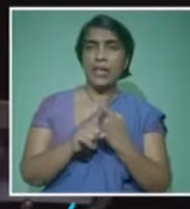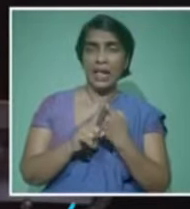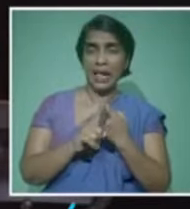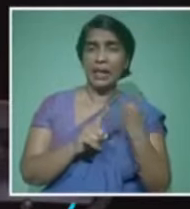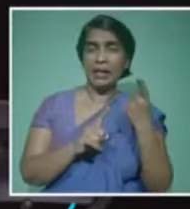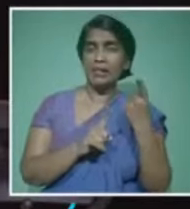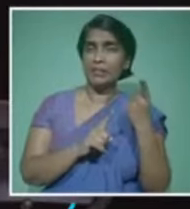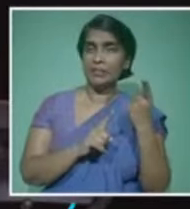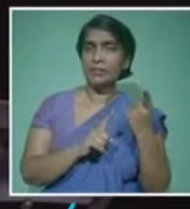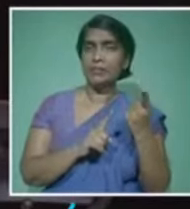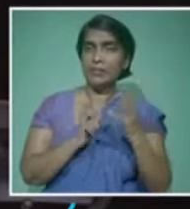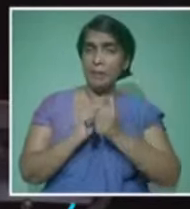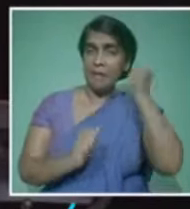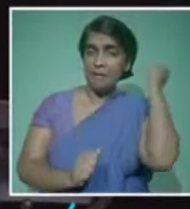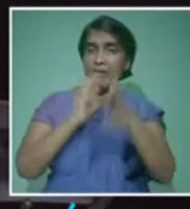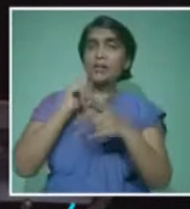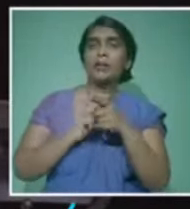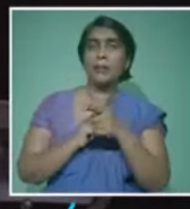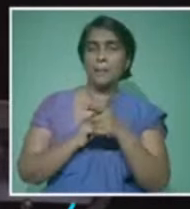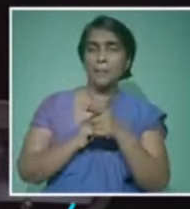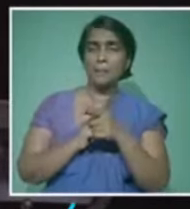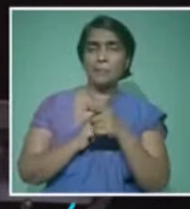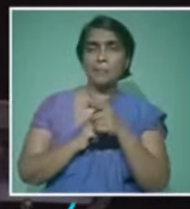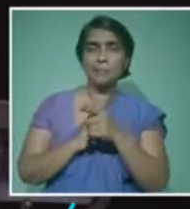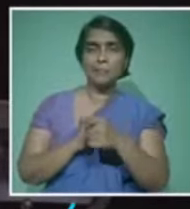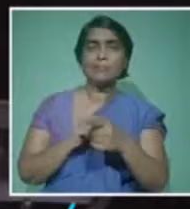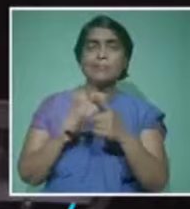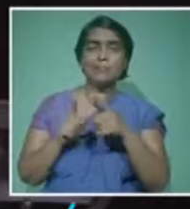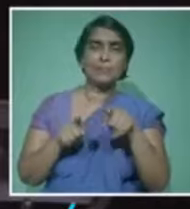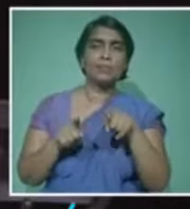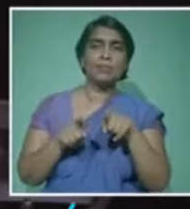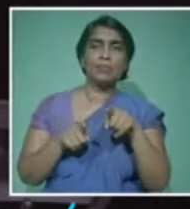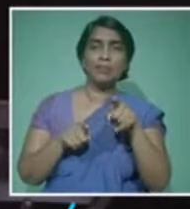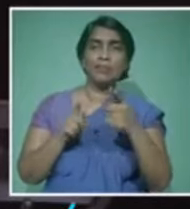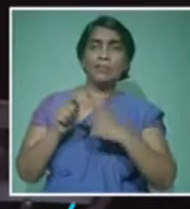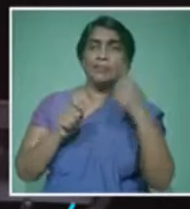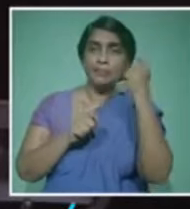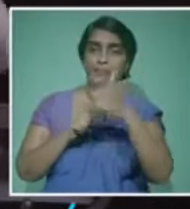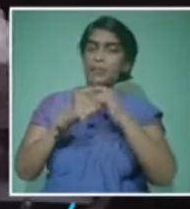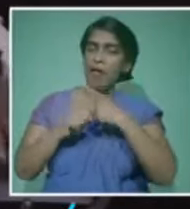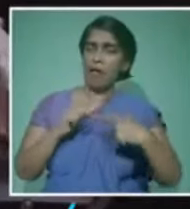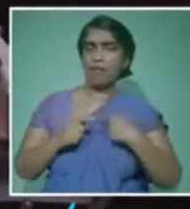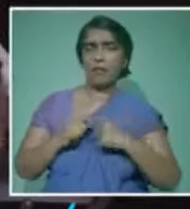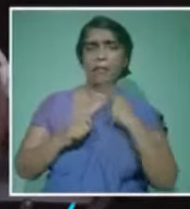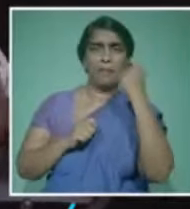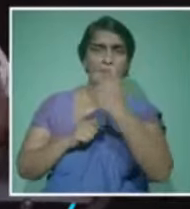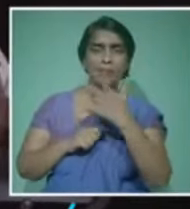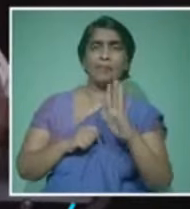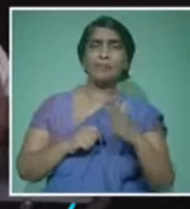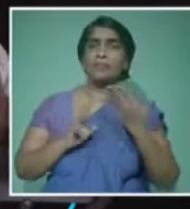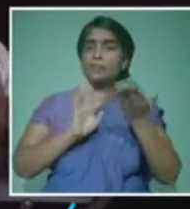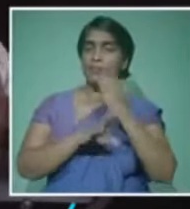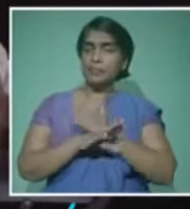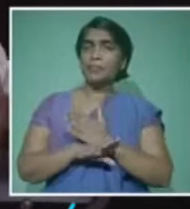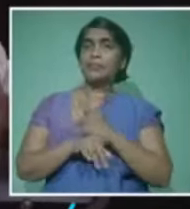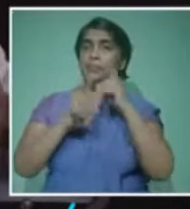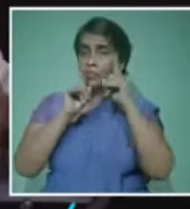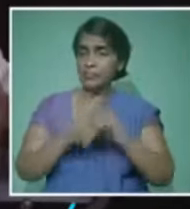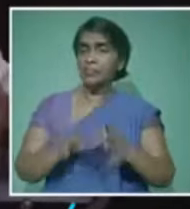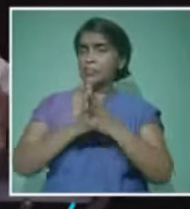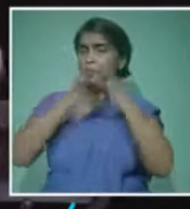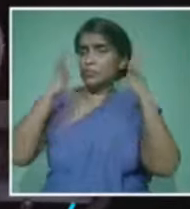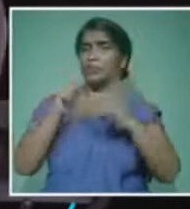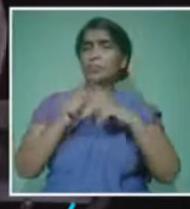යෝජනාවක් ගෙනෙන්න. ඒක මඩ ගැහුවා දිගහරා නැතුව. ඊට පස්සේ යන්තම් එතුමා ඒක එයාට කියවන දින ප්‍රමාණය ගෙව්වා. හැබැයි කතානායකතුමා මේ වගේ තියෙනවා